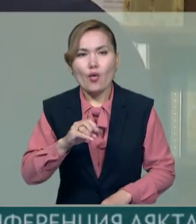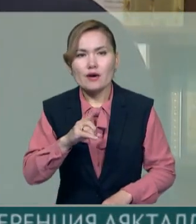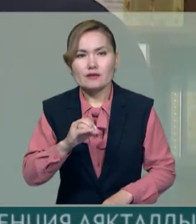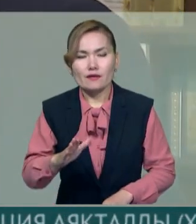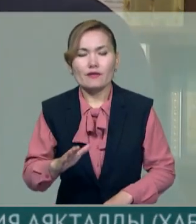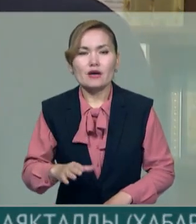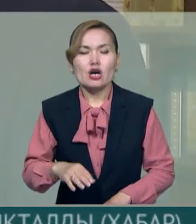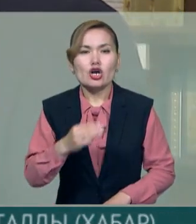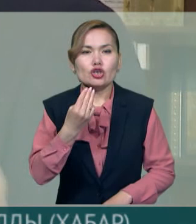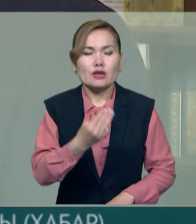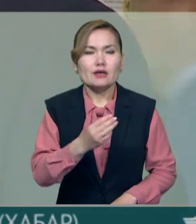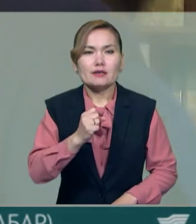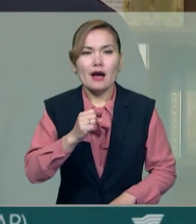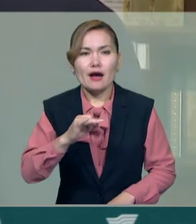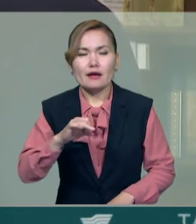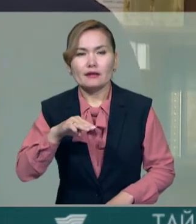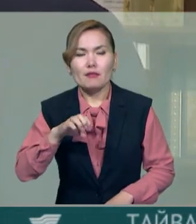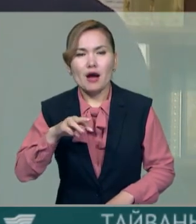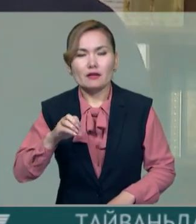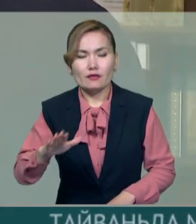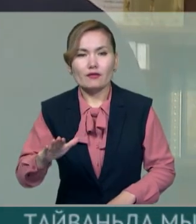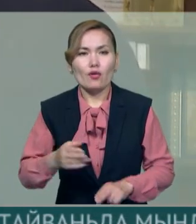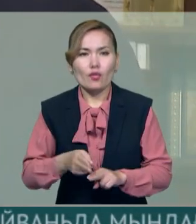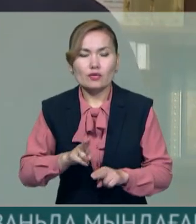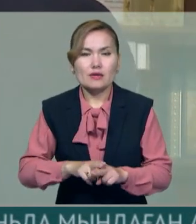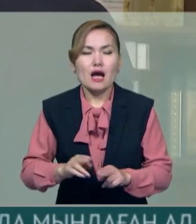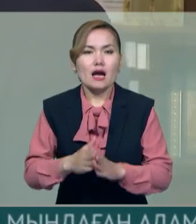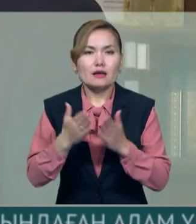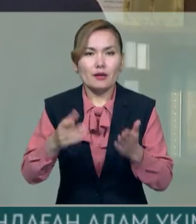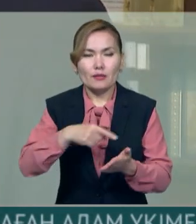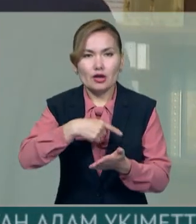Айтматов бастаған жолмен, ошол салған, ошол түптеп кеткен